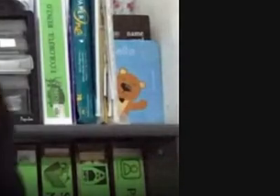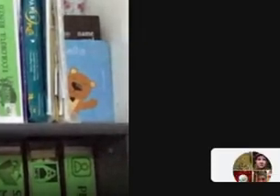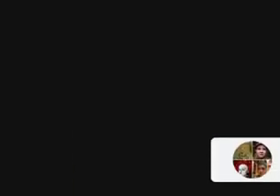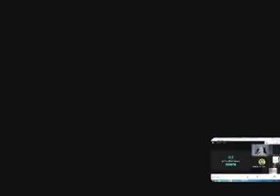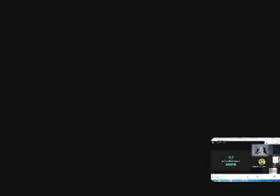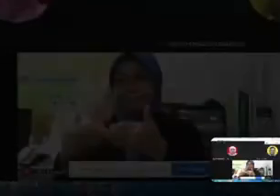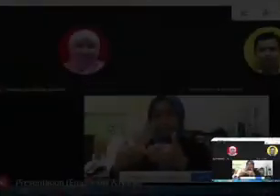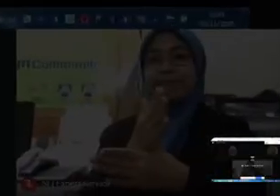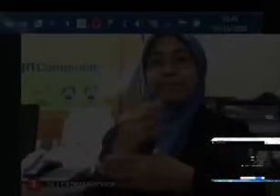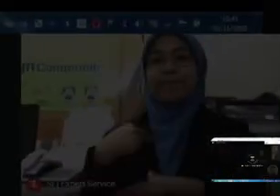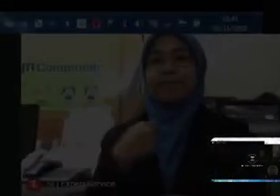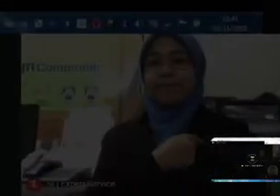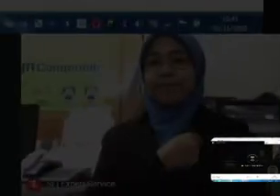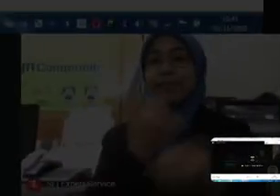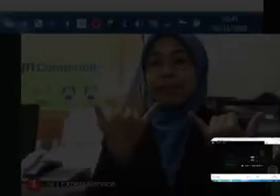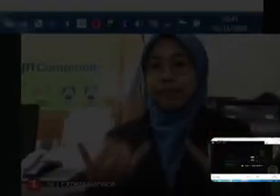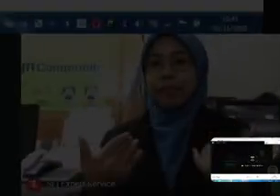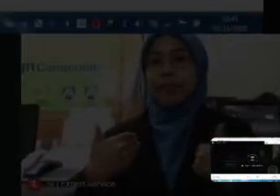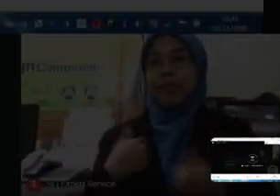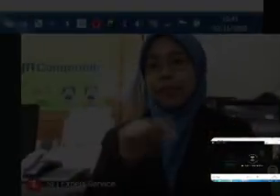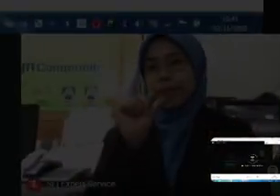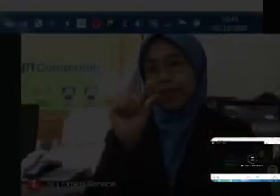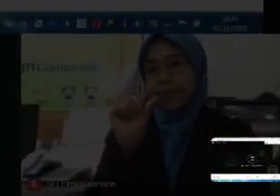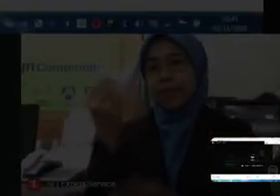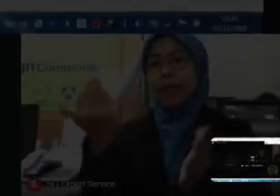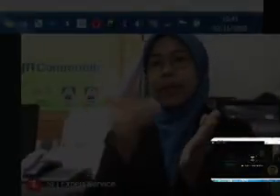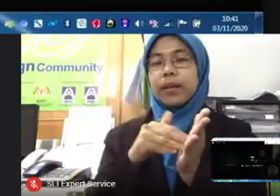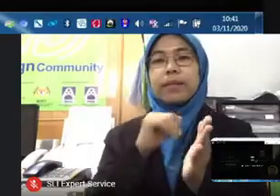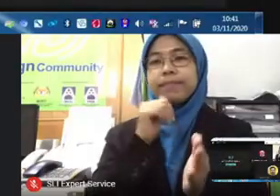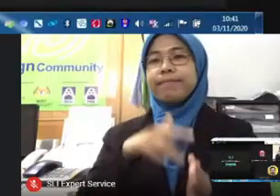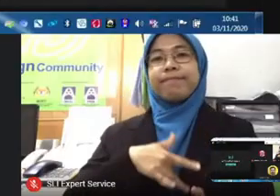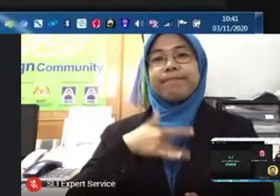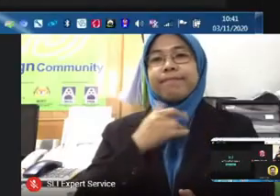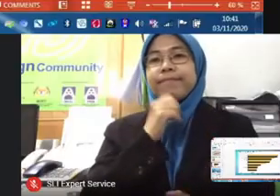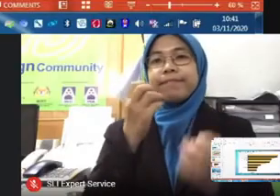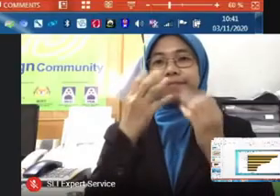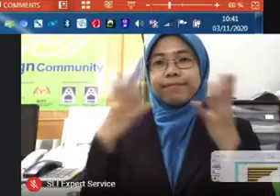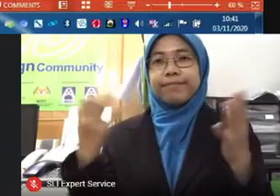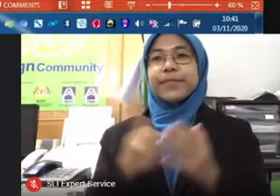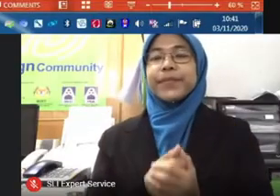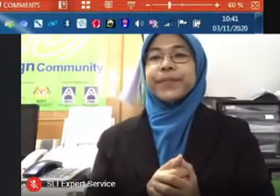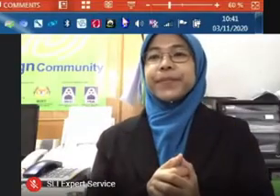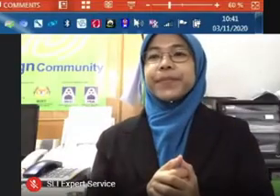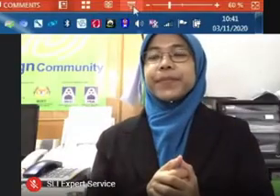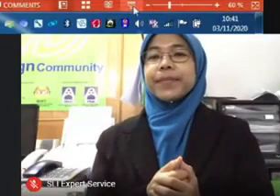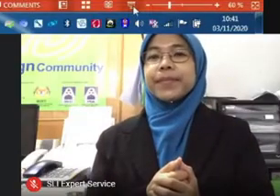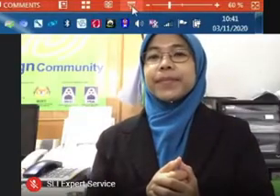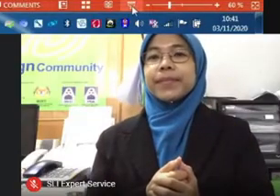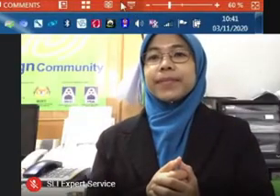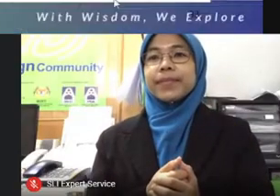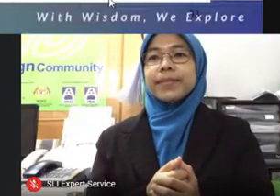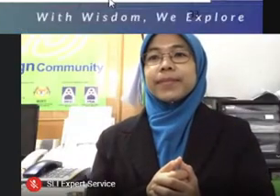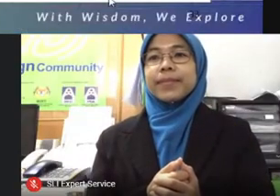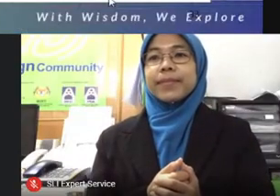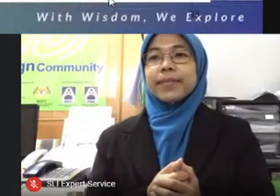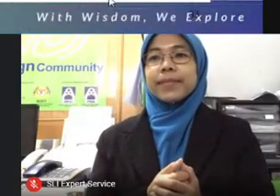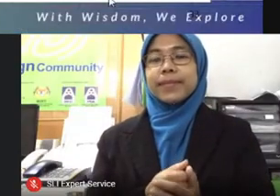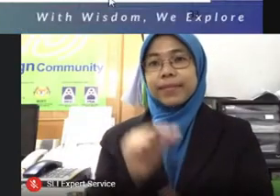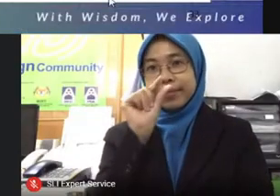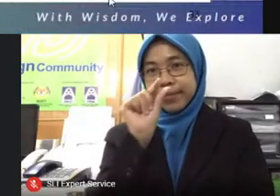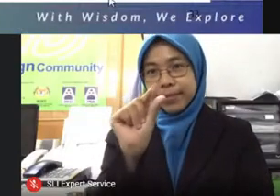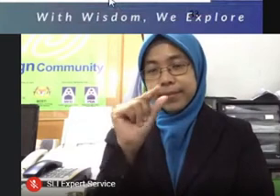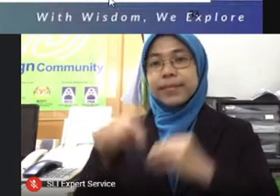kita. Sedikit sahaja lagi, saya rasa tak banyak dah. Okay, so now sedikit